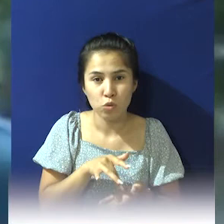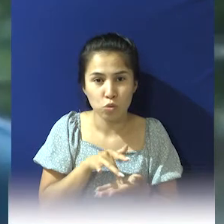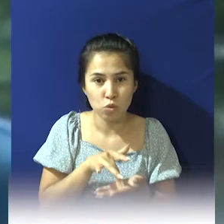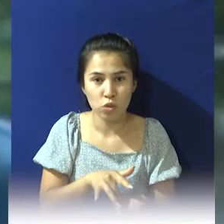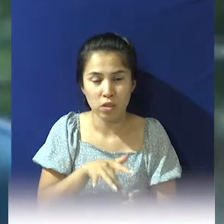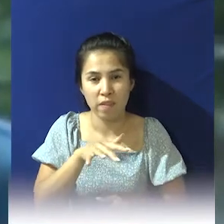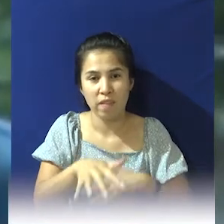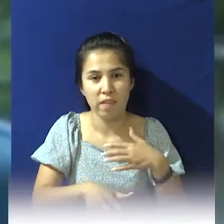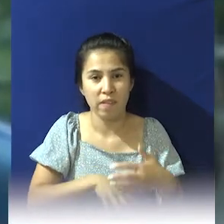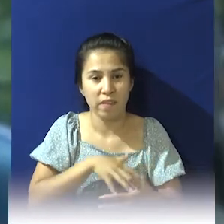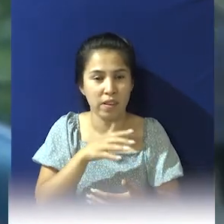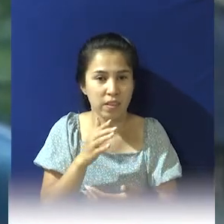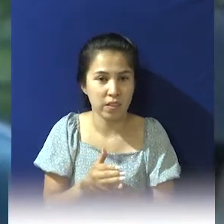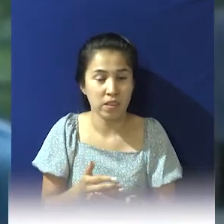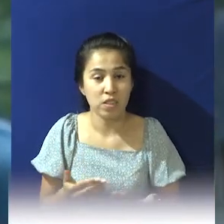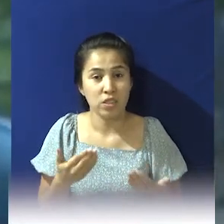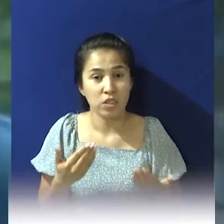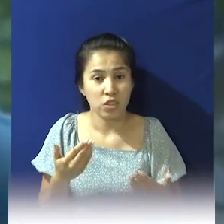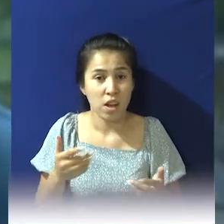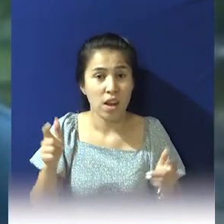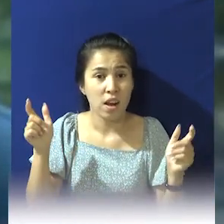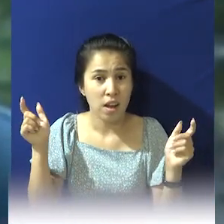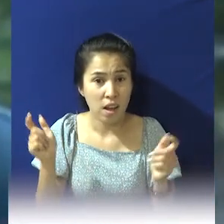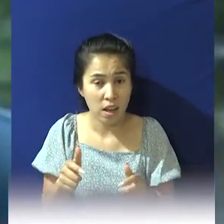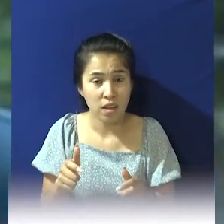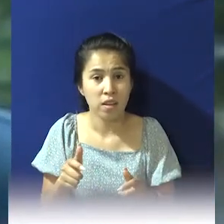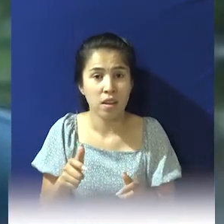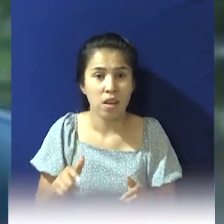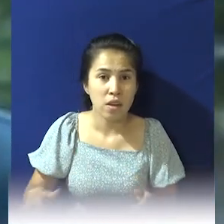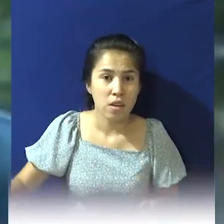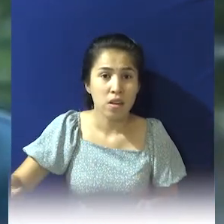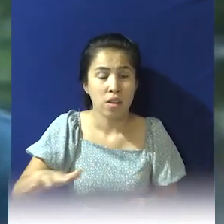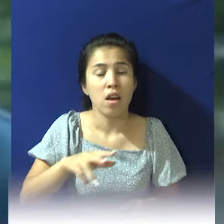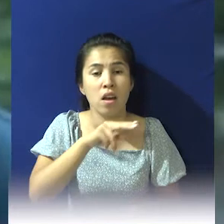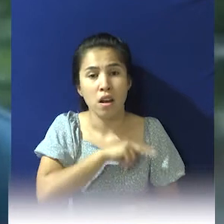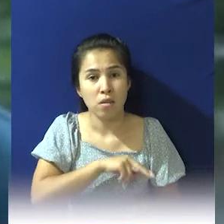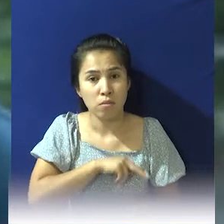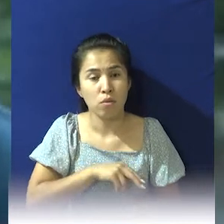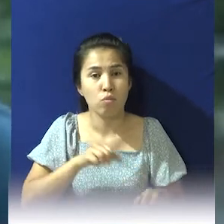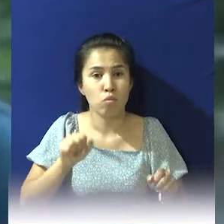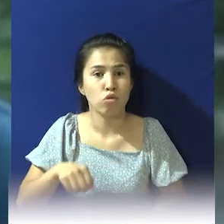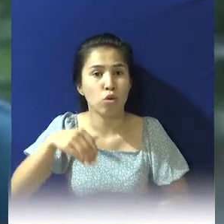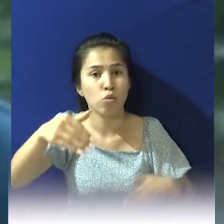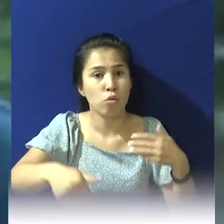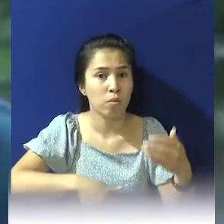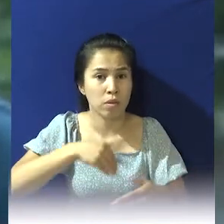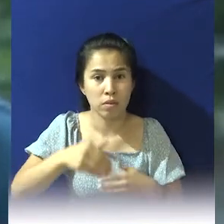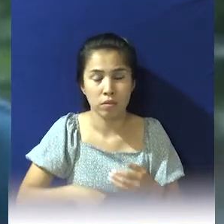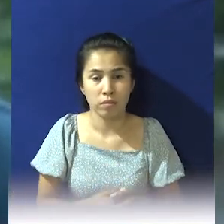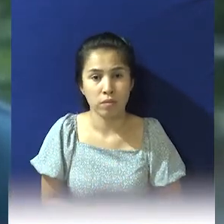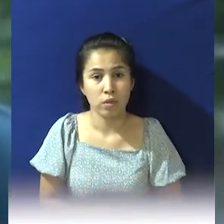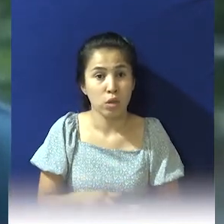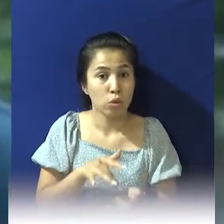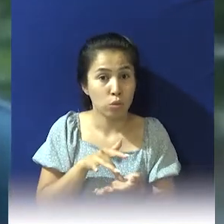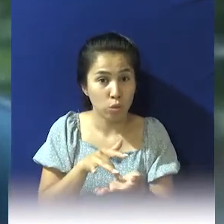подъезды практически. Вот один подъезд у нас остался. Плюс подготовка дома к зиме постоянная. Уборка территории, вывоз мусора был